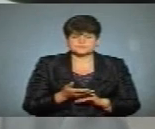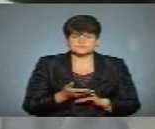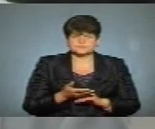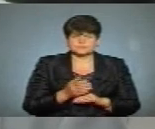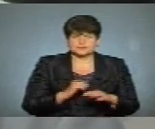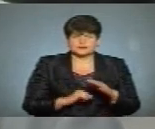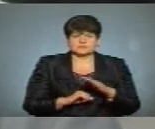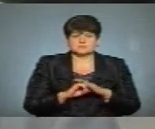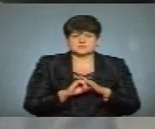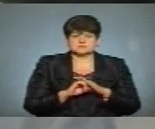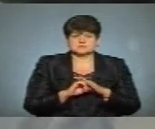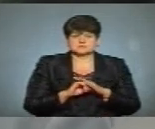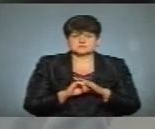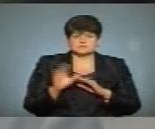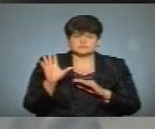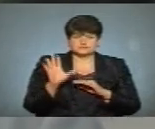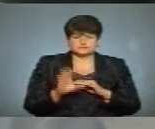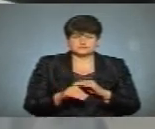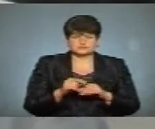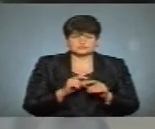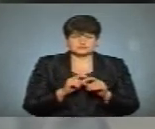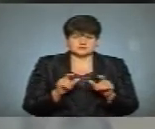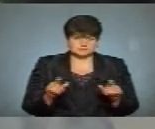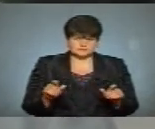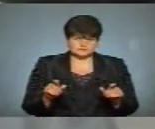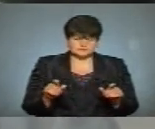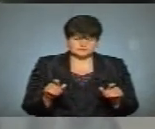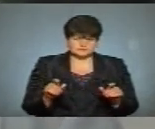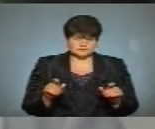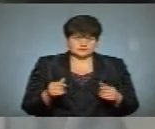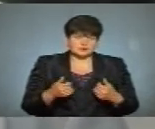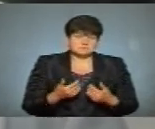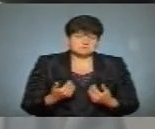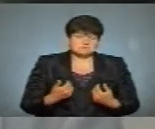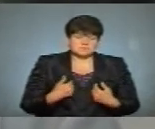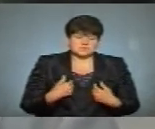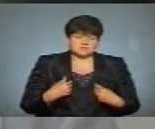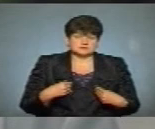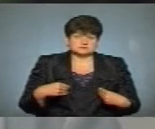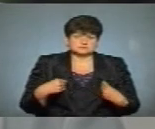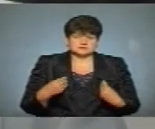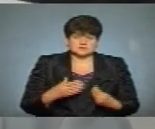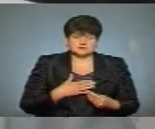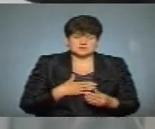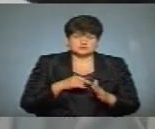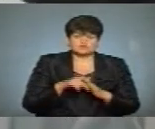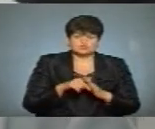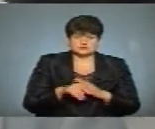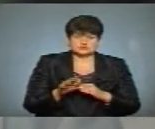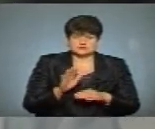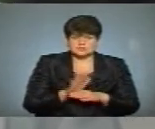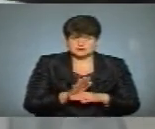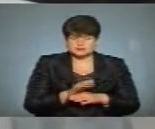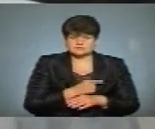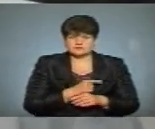на базі цілого лікувального закладу. Ми видали наш внутрішній наказ по